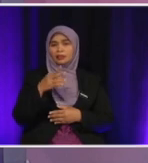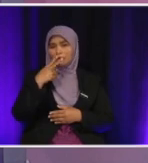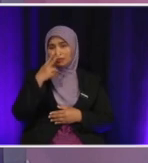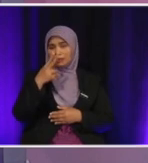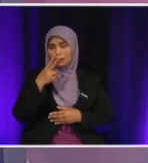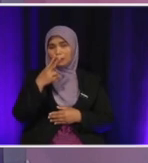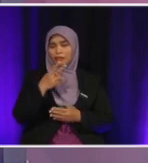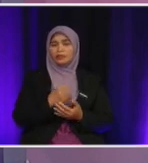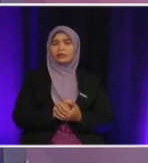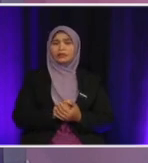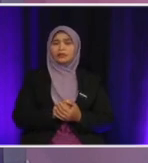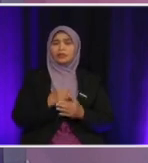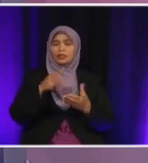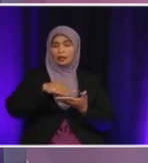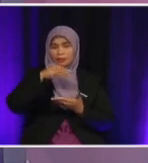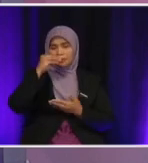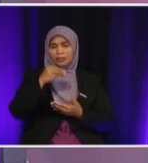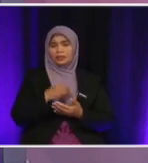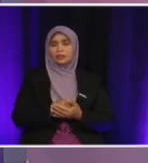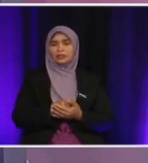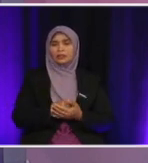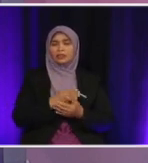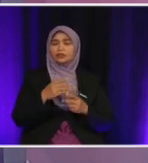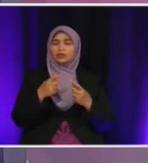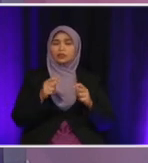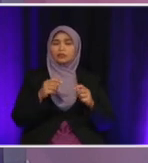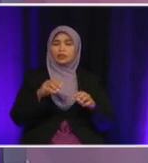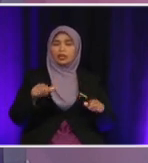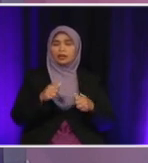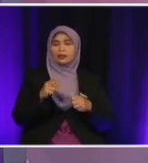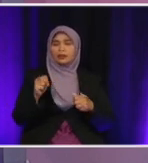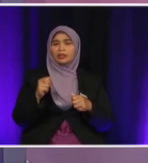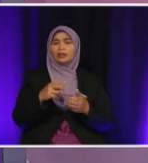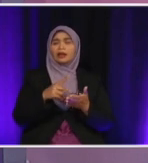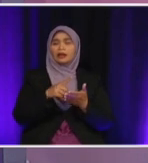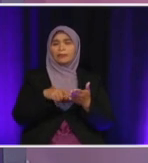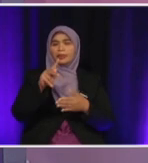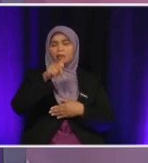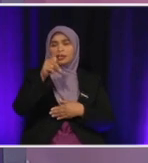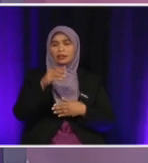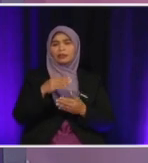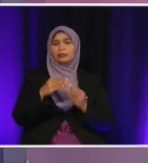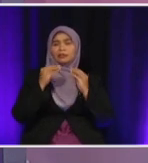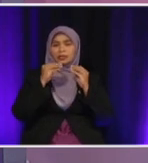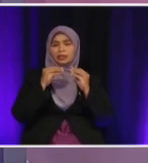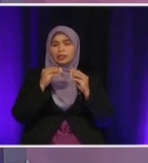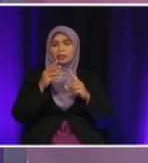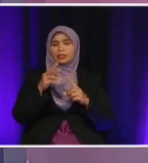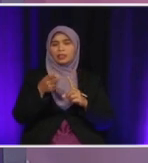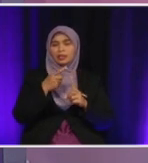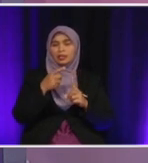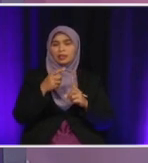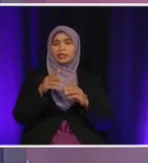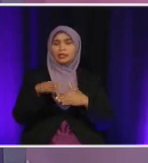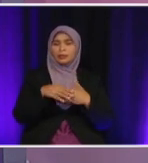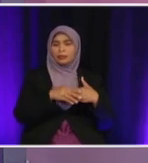dan kita coba pelajari dan kita coba amal kan ya Apakah tibar daripada kepemimpinan Rasulullah Shallallahu Alaihi Wasallam